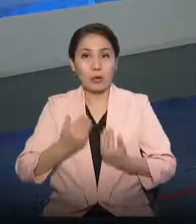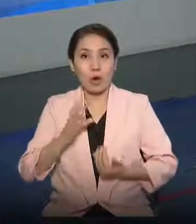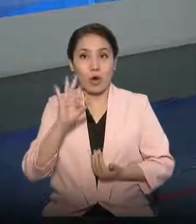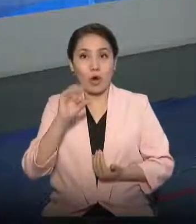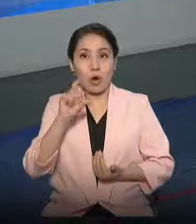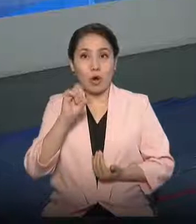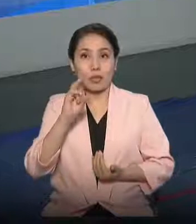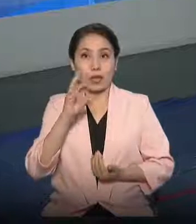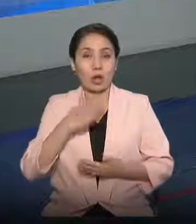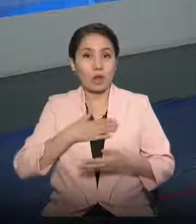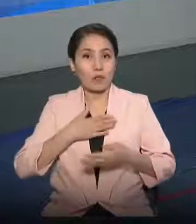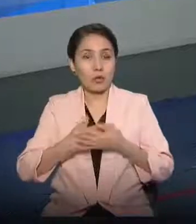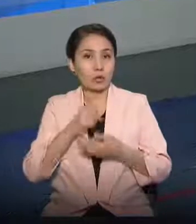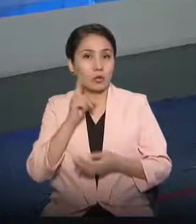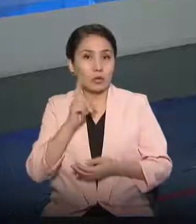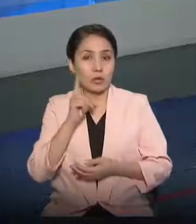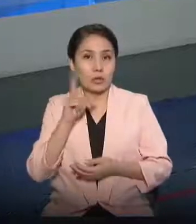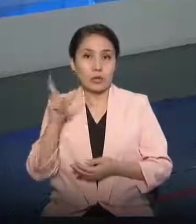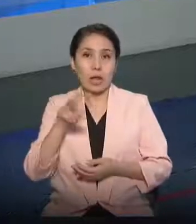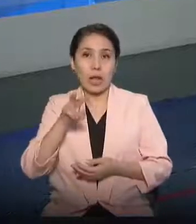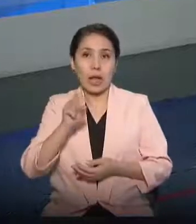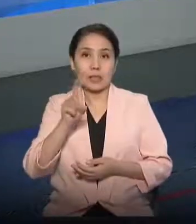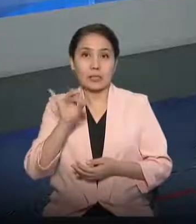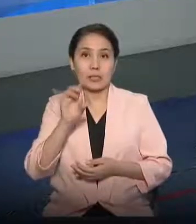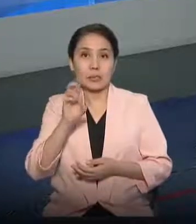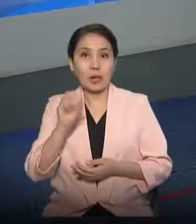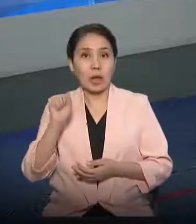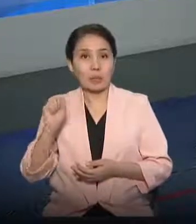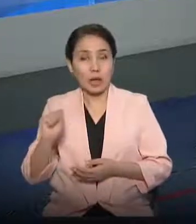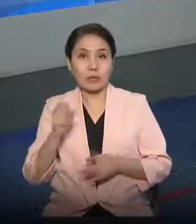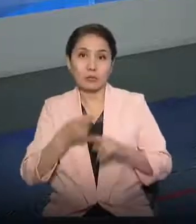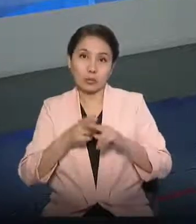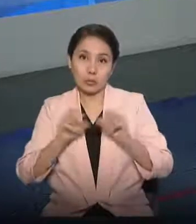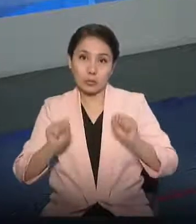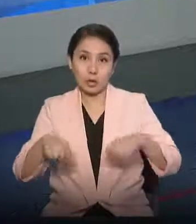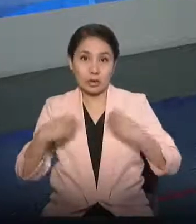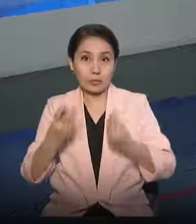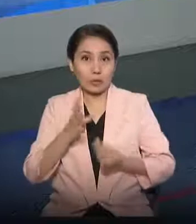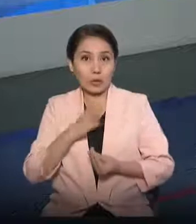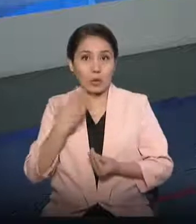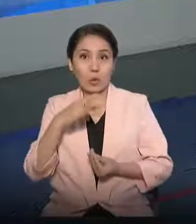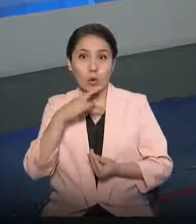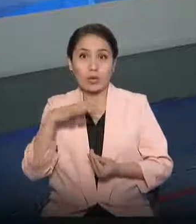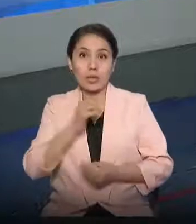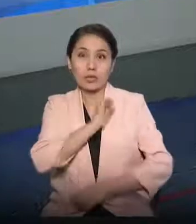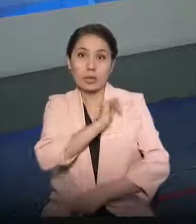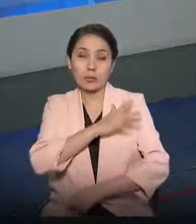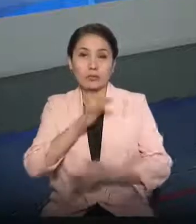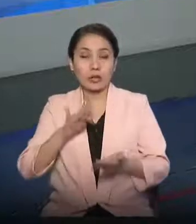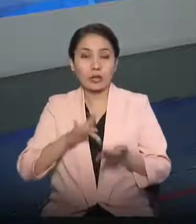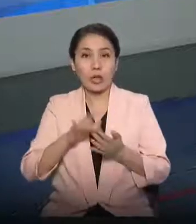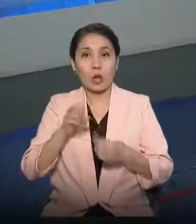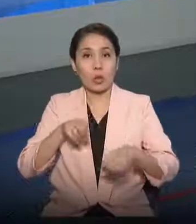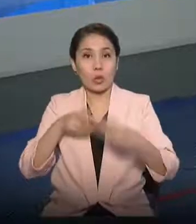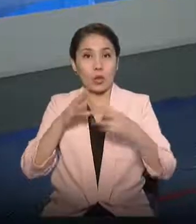Ohangaronlik faol va intiluvchan yoshlardan biri Lazizbek Abdulhamidov ana shunday imkoniyatni qo'lga kiritdi. U Rossiyaning Sankt-Peterburg shahrida